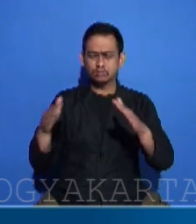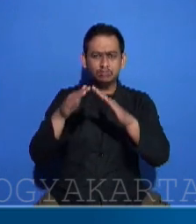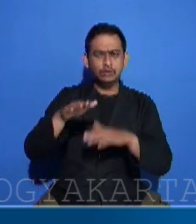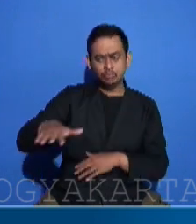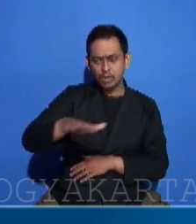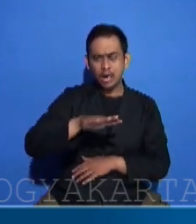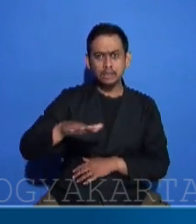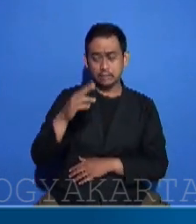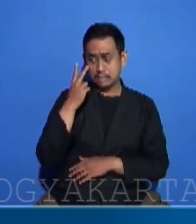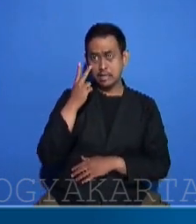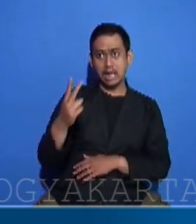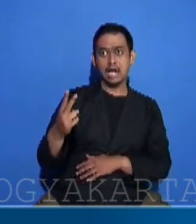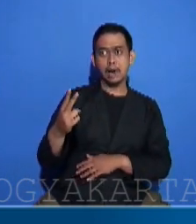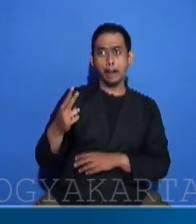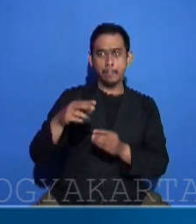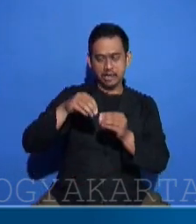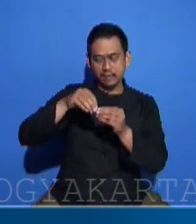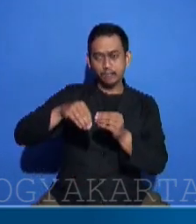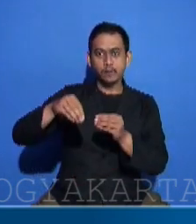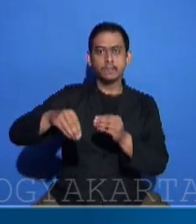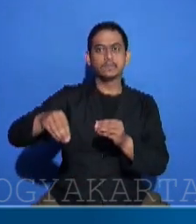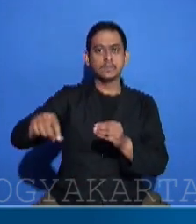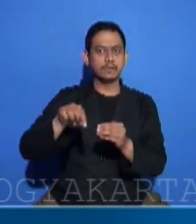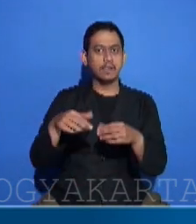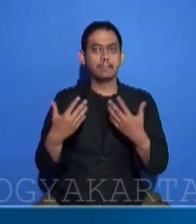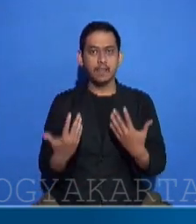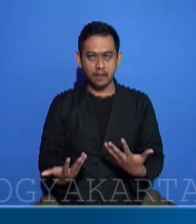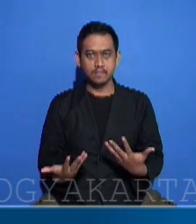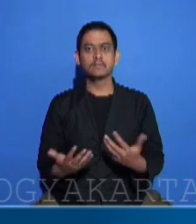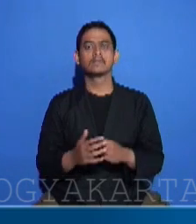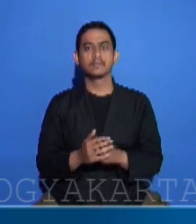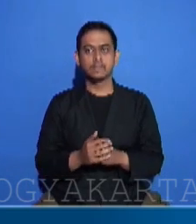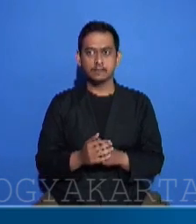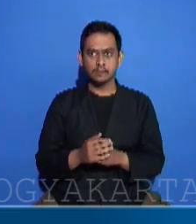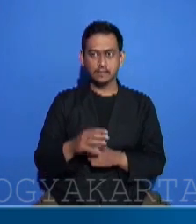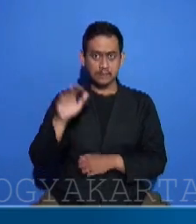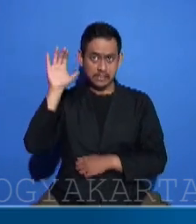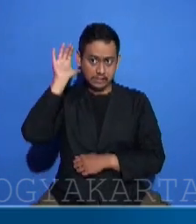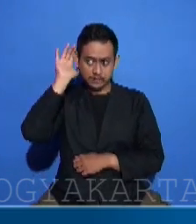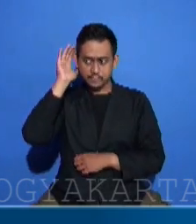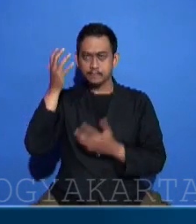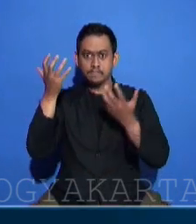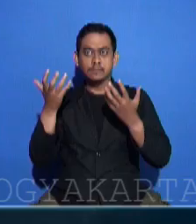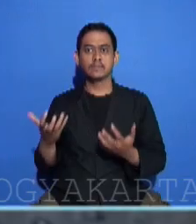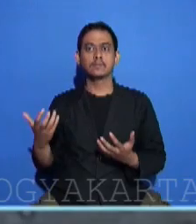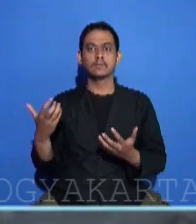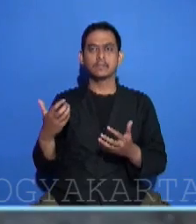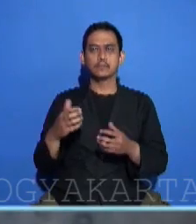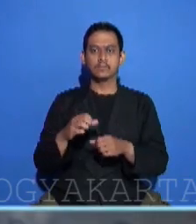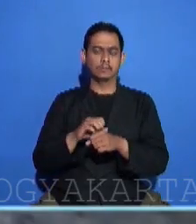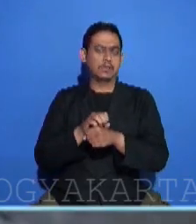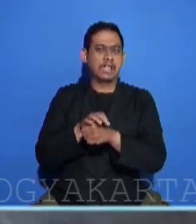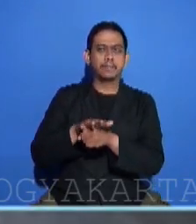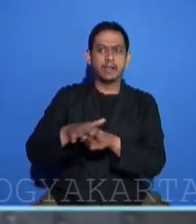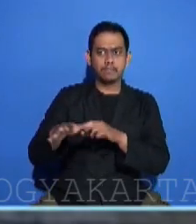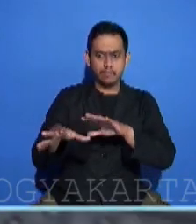isu vertical garden misalkan, terus sampai ke isu-isu yang lebih agak berat, misalkan dampak dari kerusakan